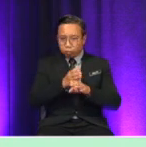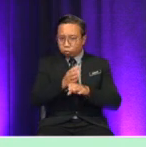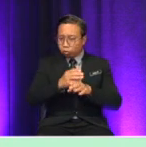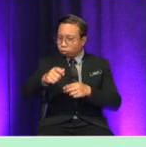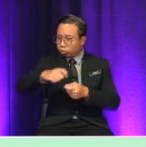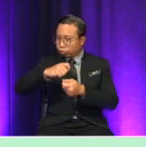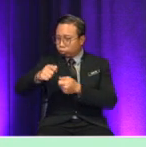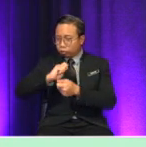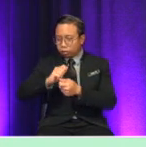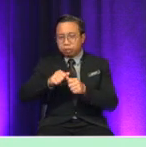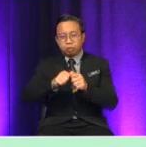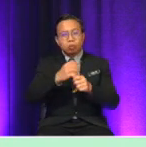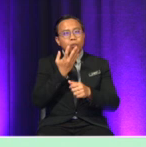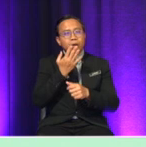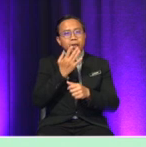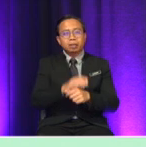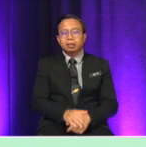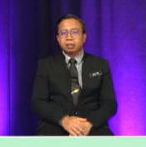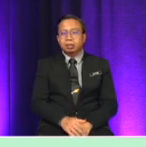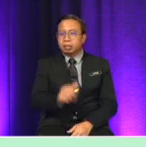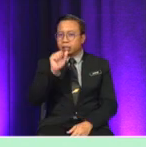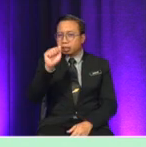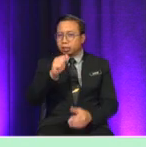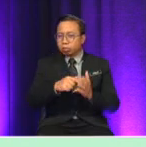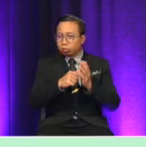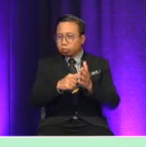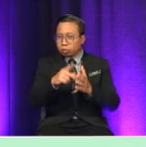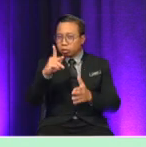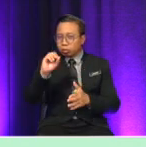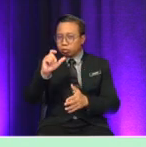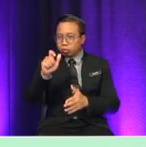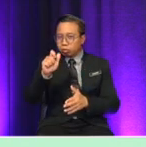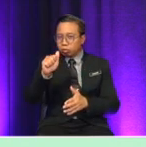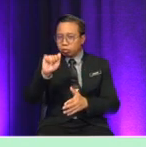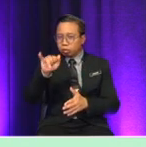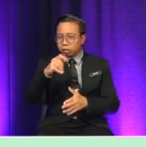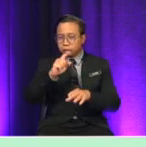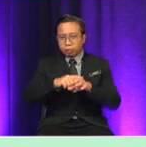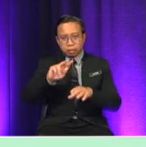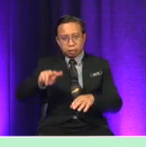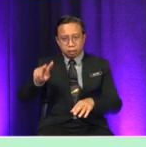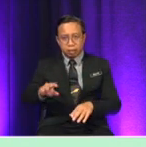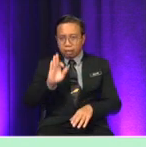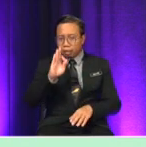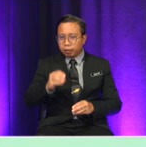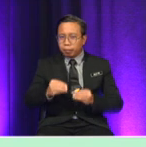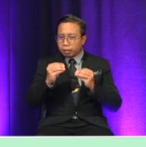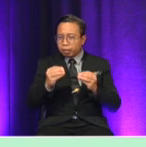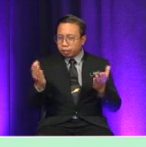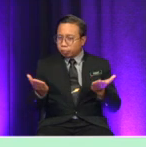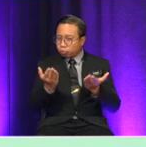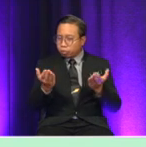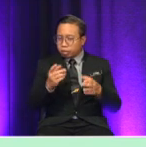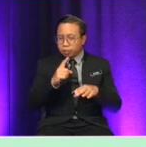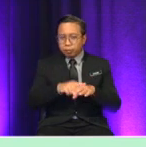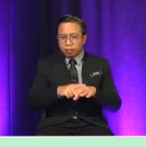kertas warna mengikut saiz. E, menunjukkan contoh hasil kolaj kepada kanak-kanak. Dan F, memberikan pujian dan penghargaan